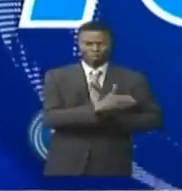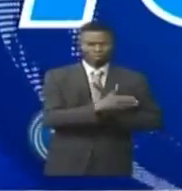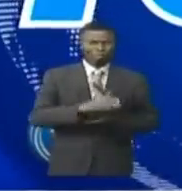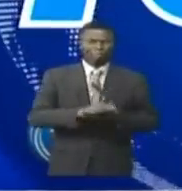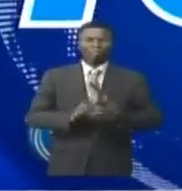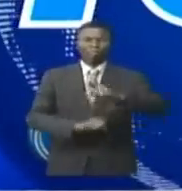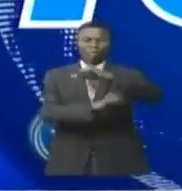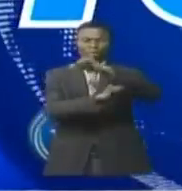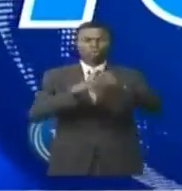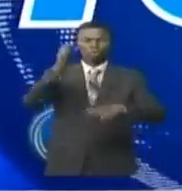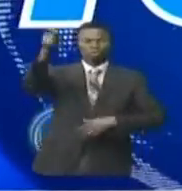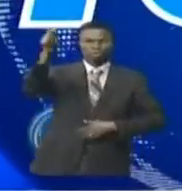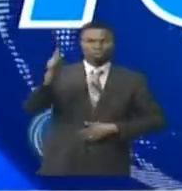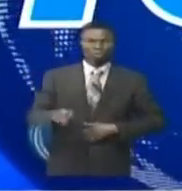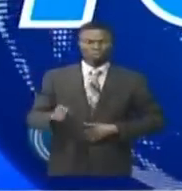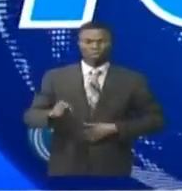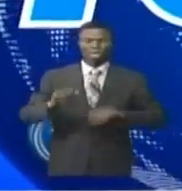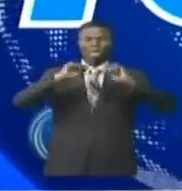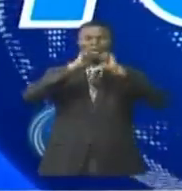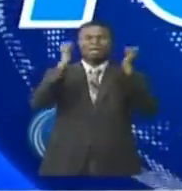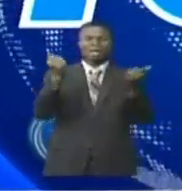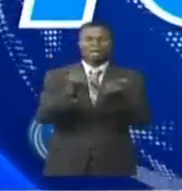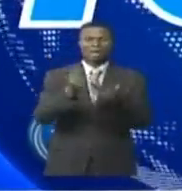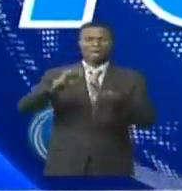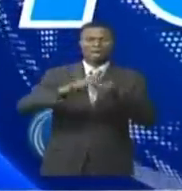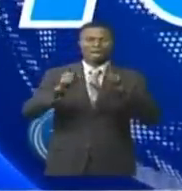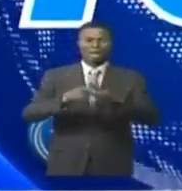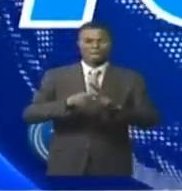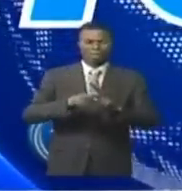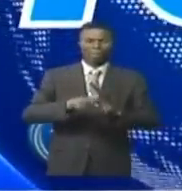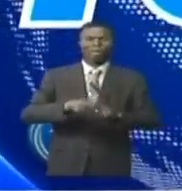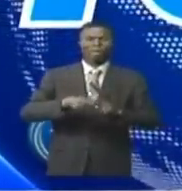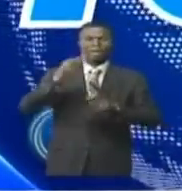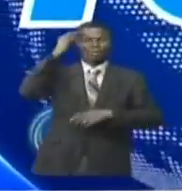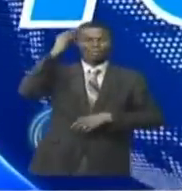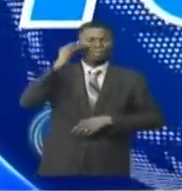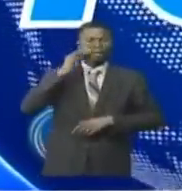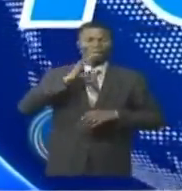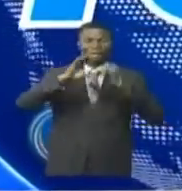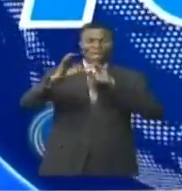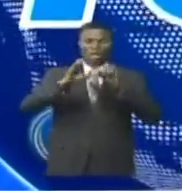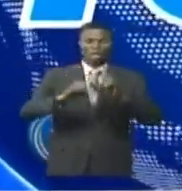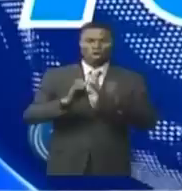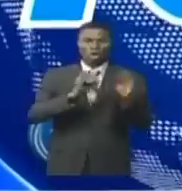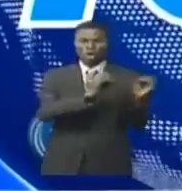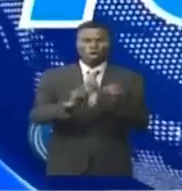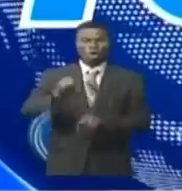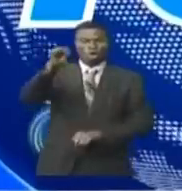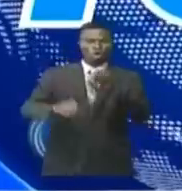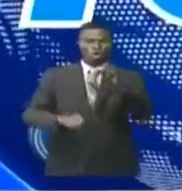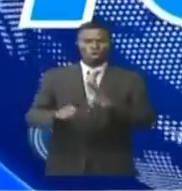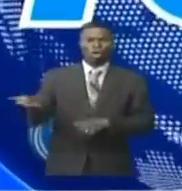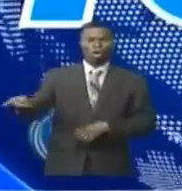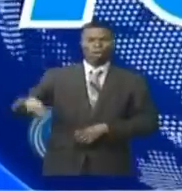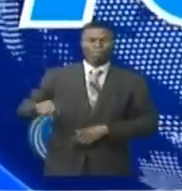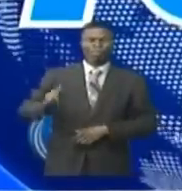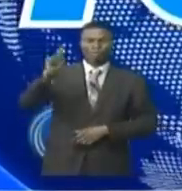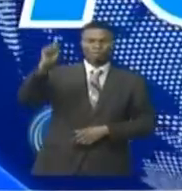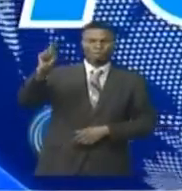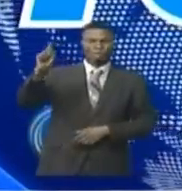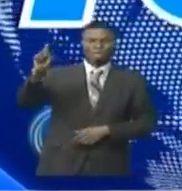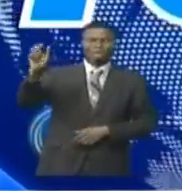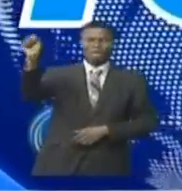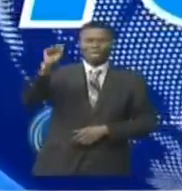Soutien au FARDC, l'association Les Amis de Patrick Muyaya vient d'organiser une marche dans la province de la Tchopo et cette